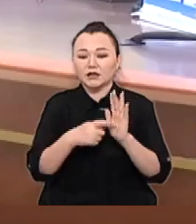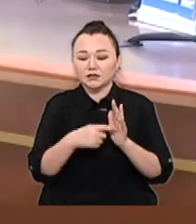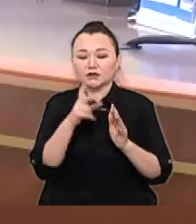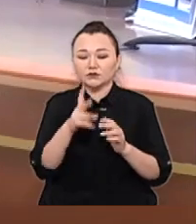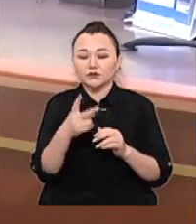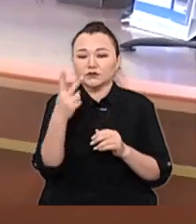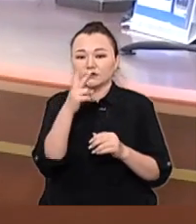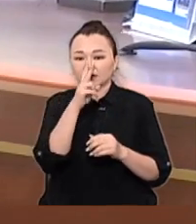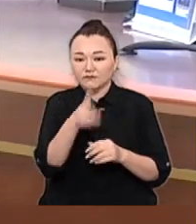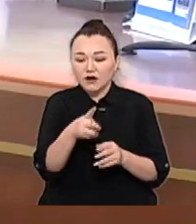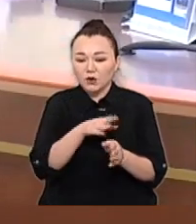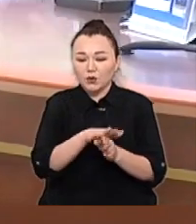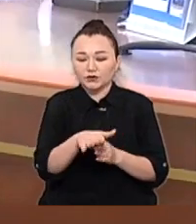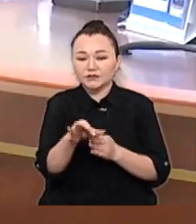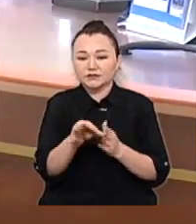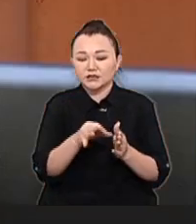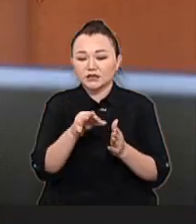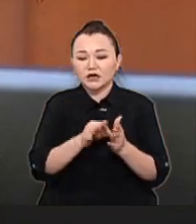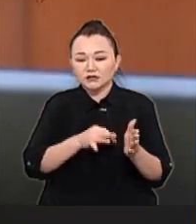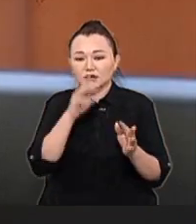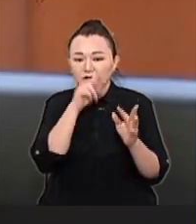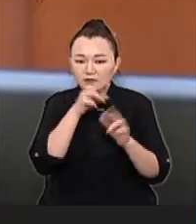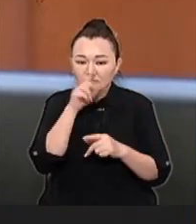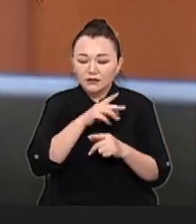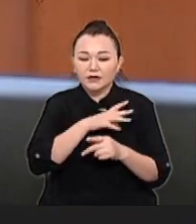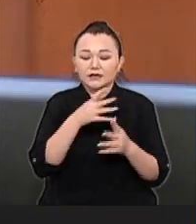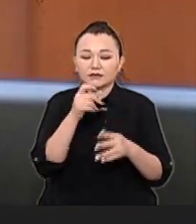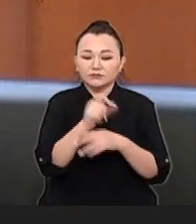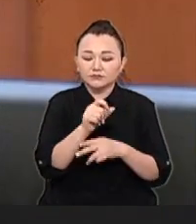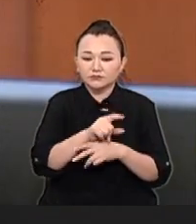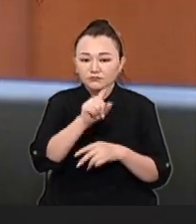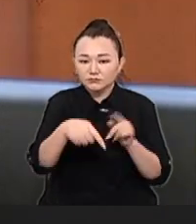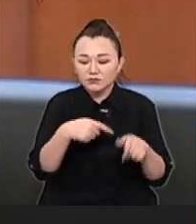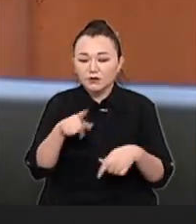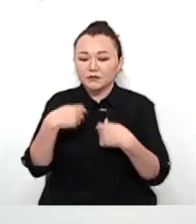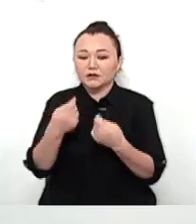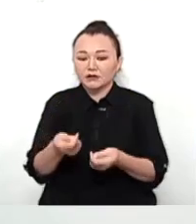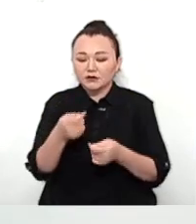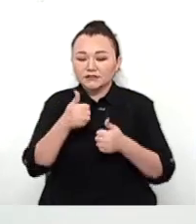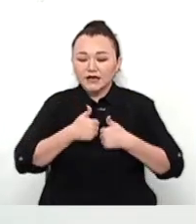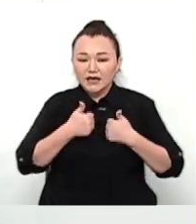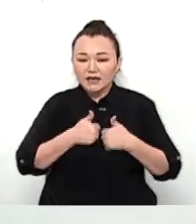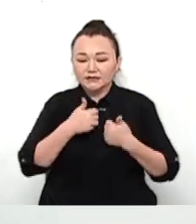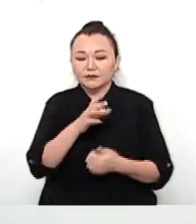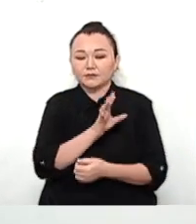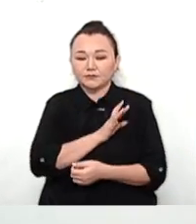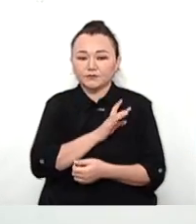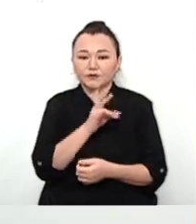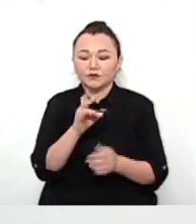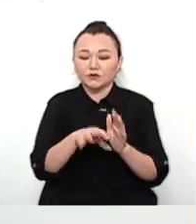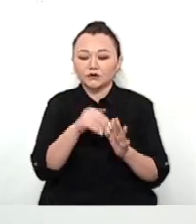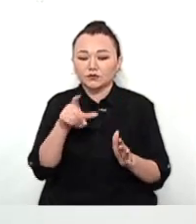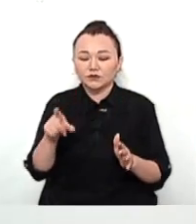тура 2 жылда олар бірде жаңылды, бірде талабын мінбердегілерге жеткізуге мейлінше тырысып бақты.